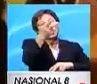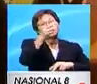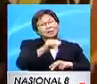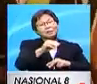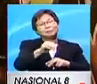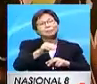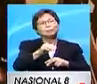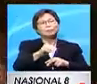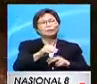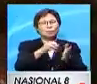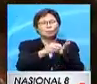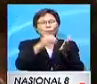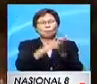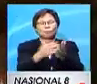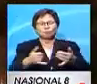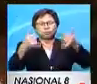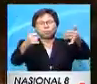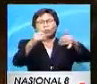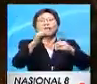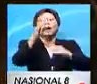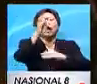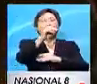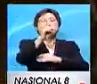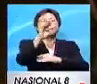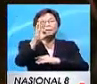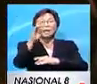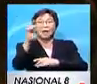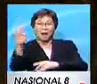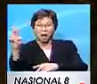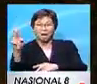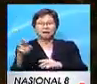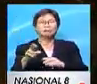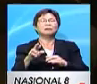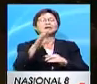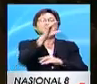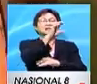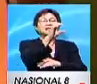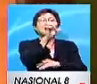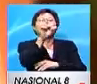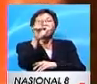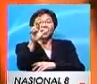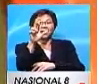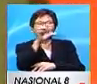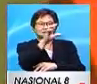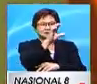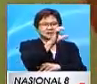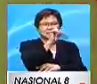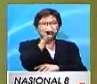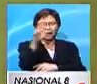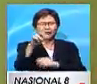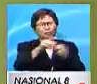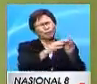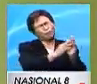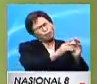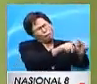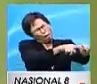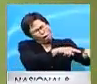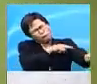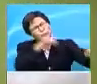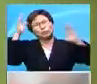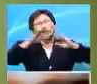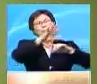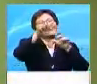pengiktirafan Malaysia book of records sebagai program tanggungjawab sosial korporat terpanjang di Malaysia meliputi